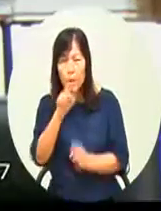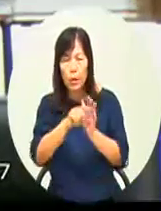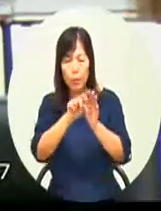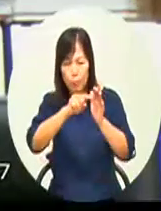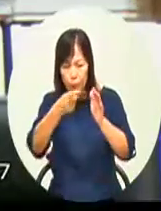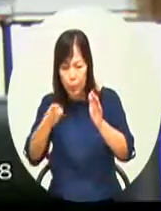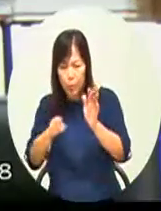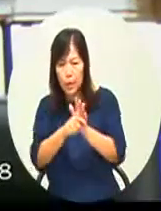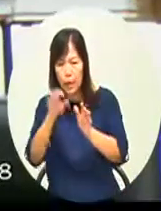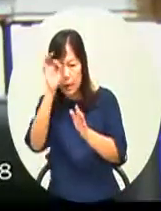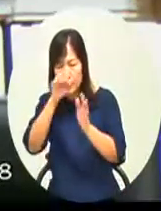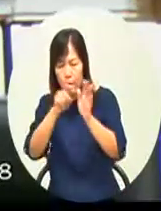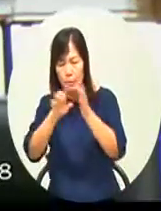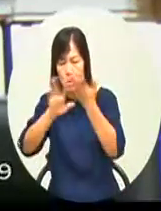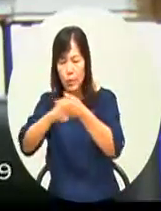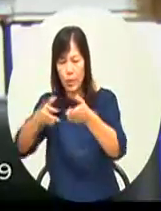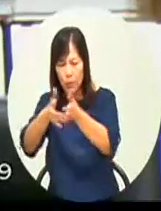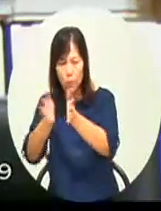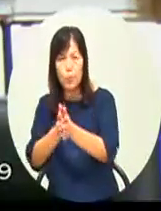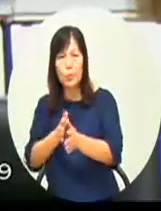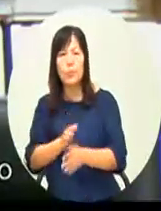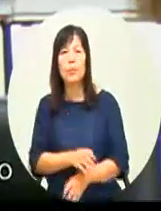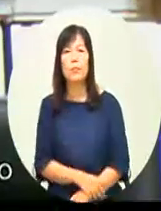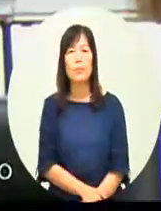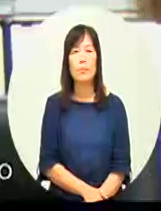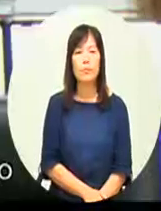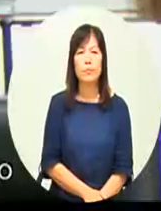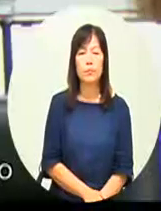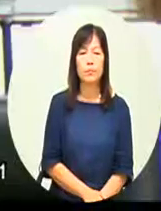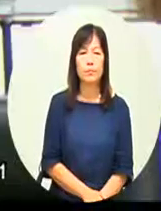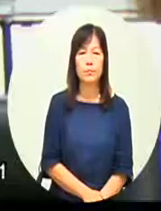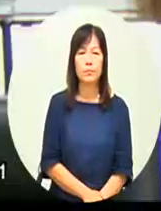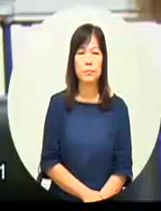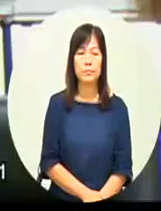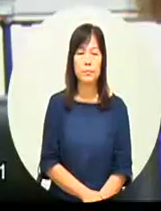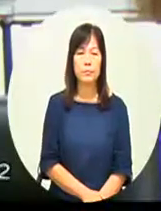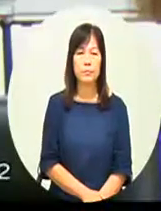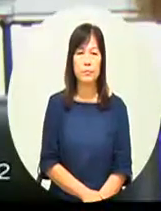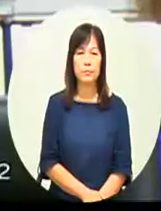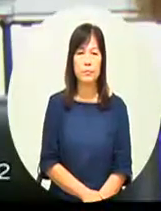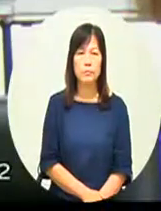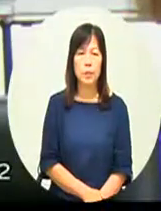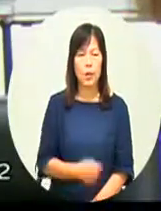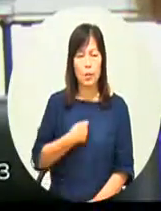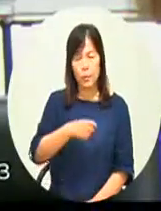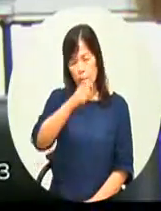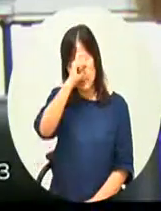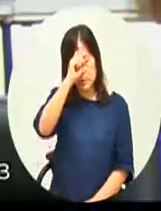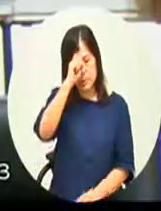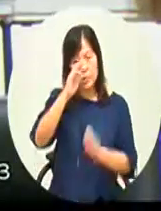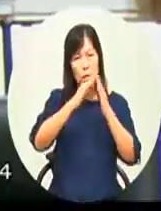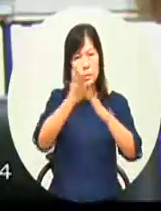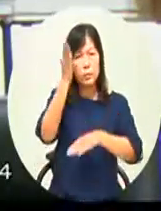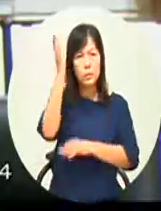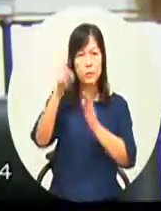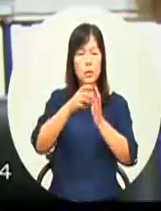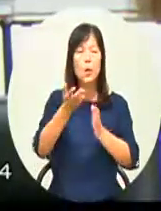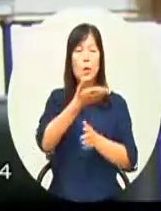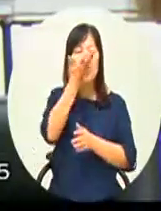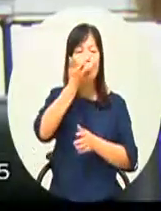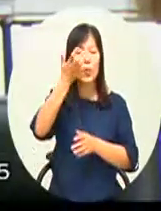一个老夫浪里的部落。那么我们希望我们的市政府的观光